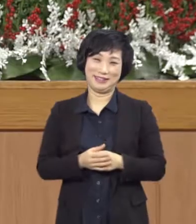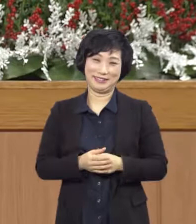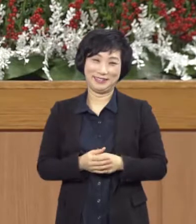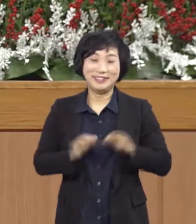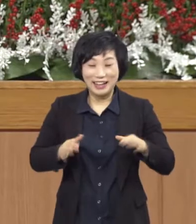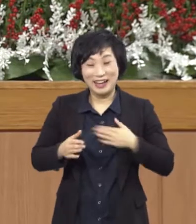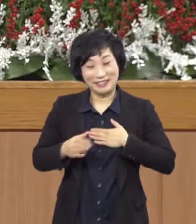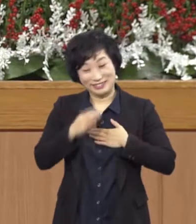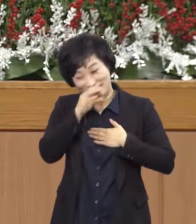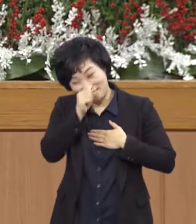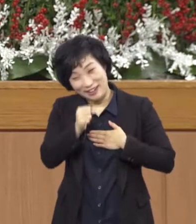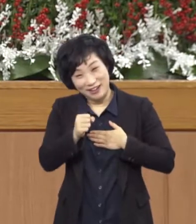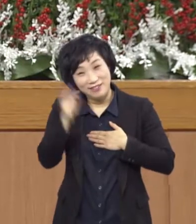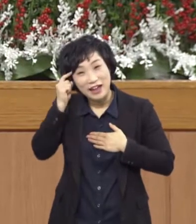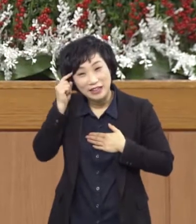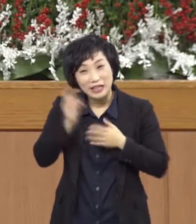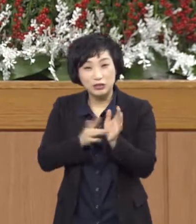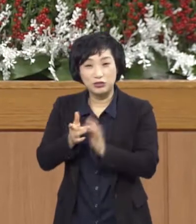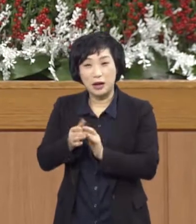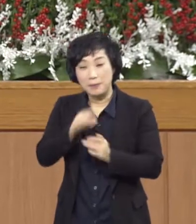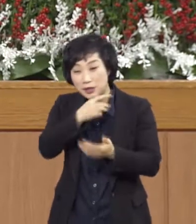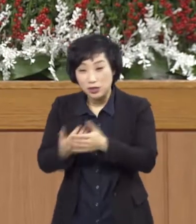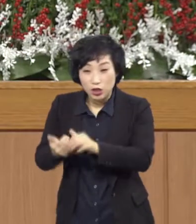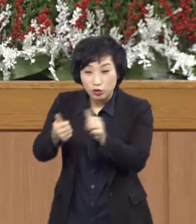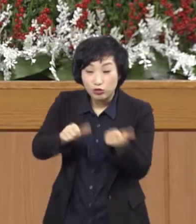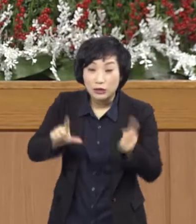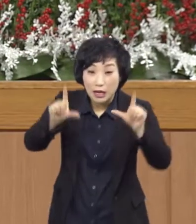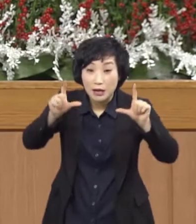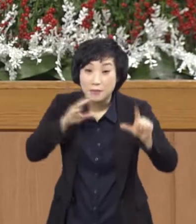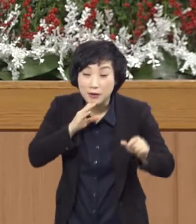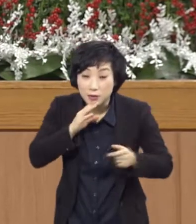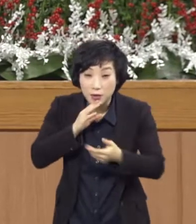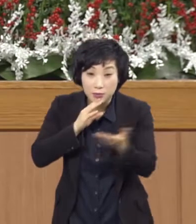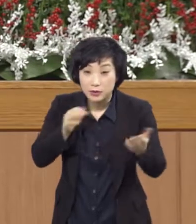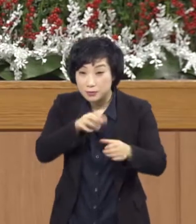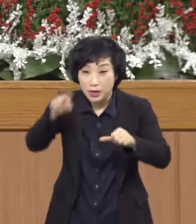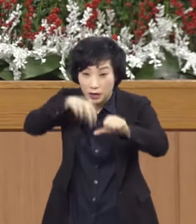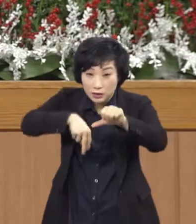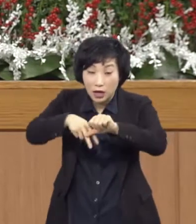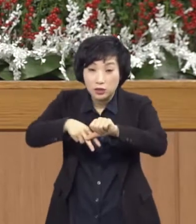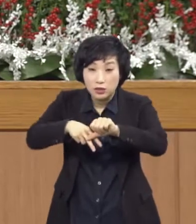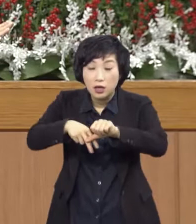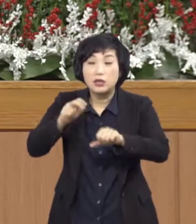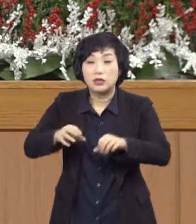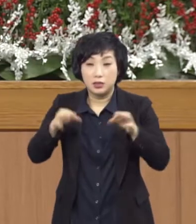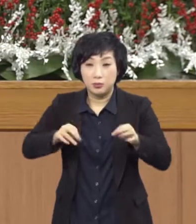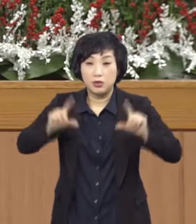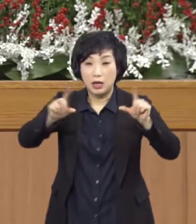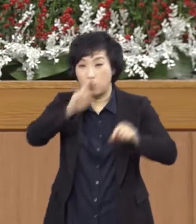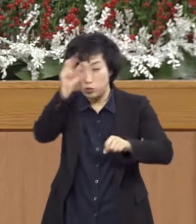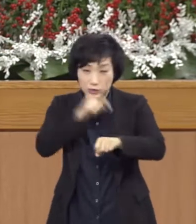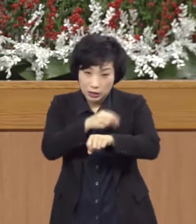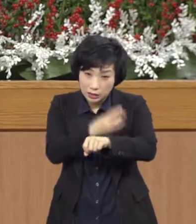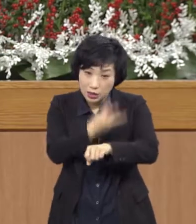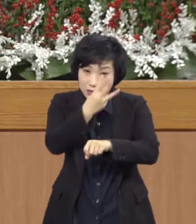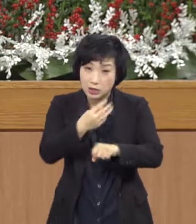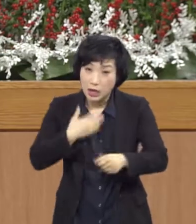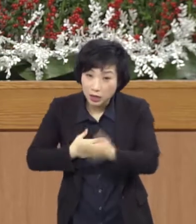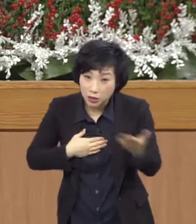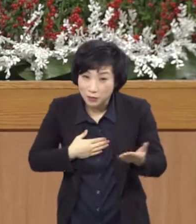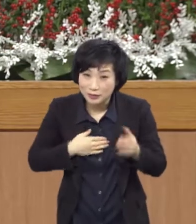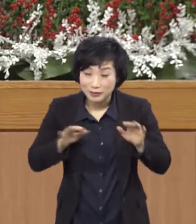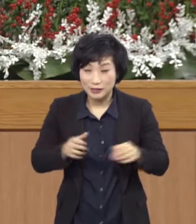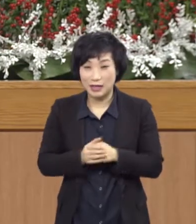그분이 피 흘리신 날, 예수께서 피 흘리신 날, 그날이 금요일날 오후 3시에 일주일 중에 피 흘리신